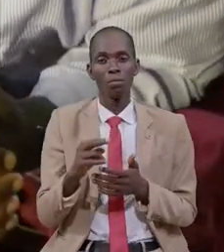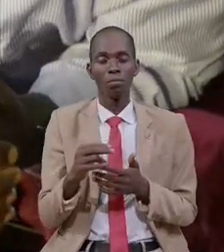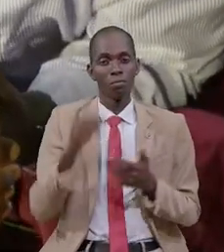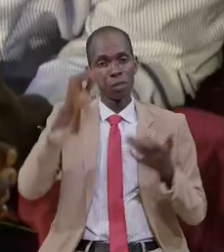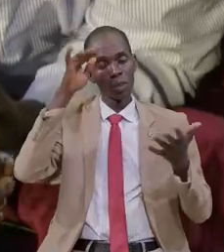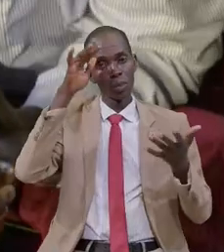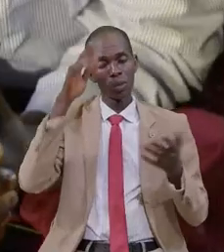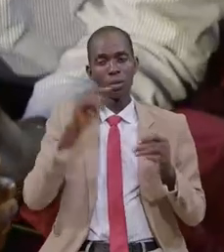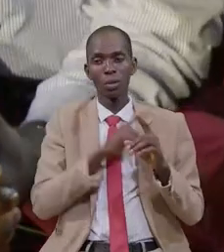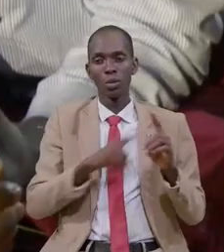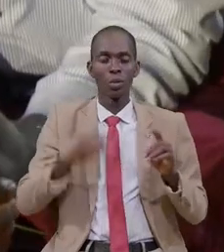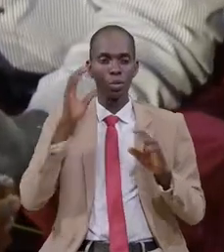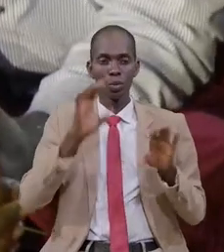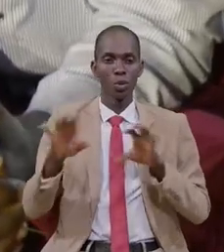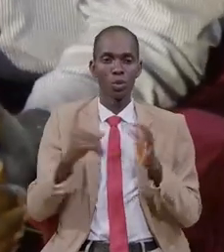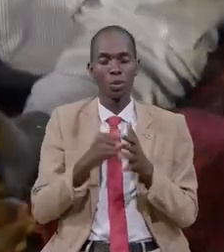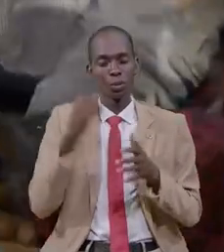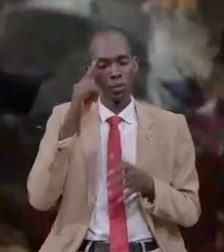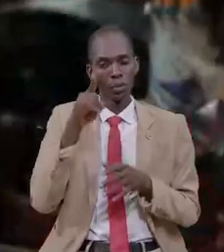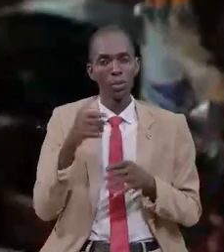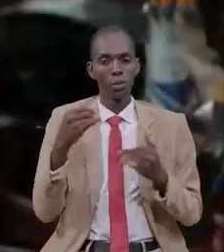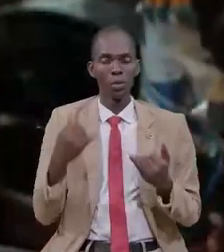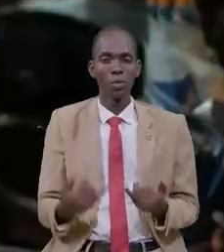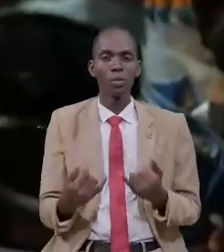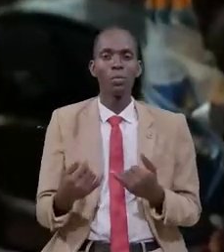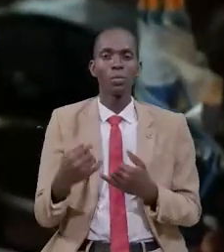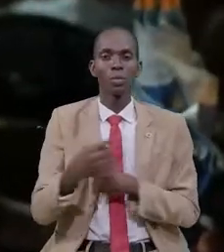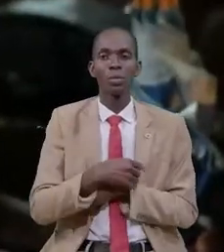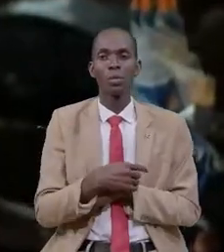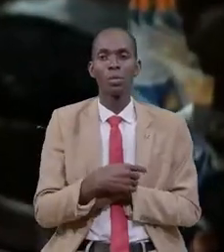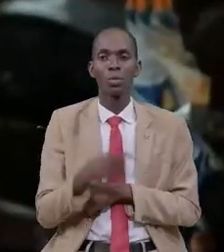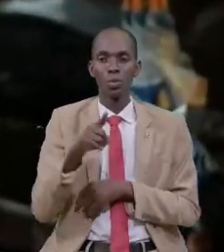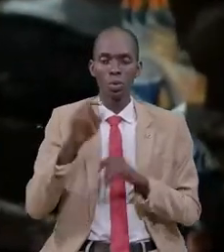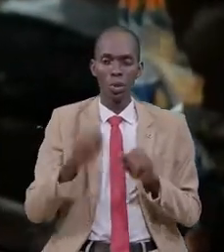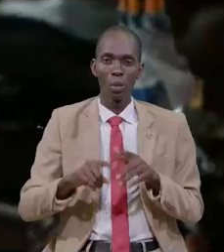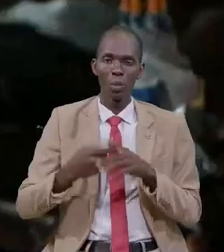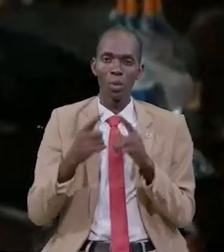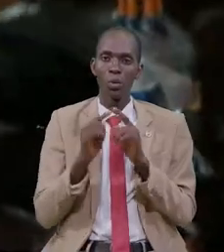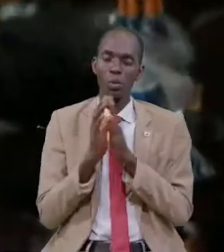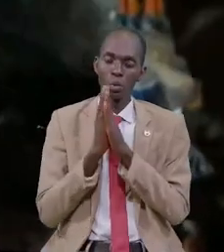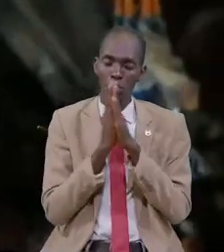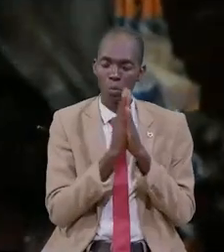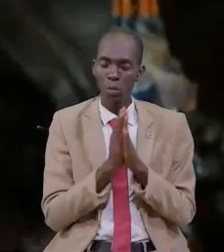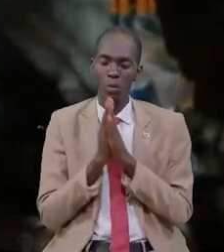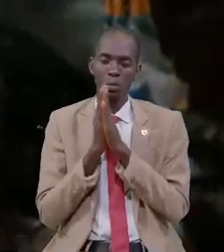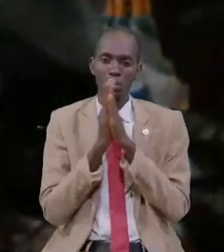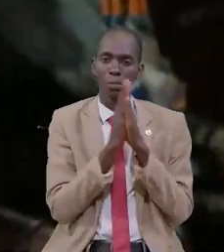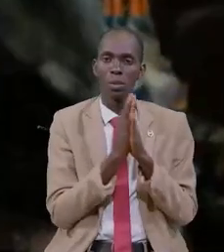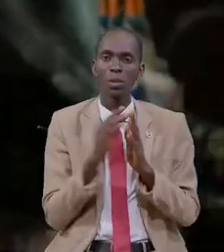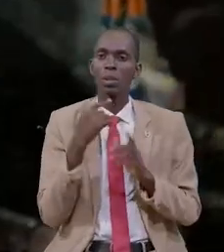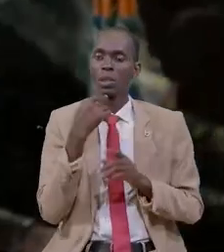Jésus. Donc sois en esprit de prière, parce que le Seigneur va te visiter ce soir.